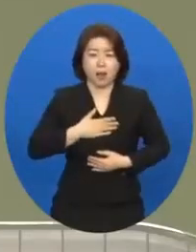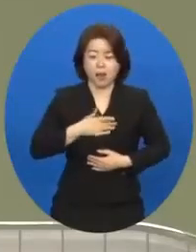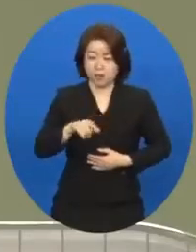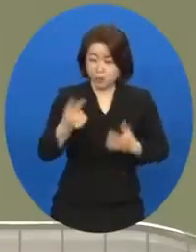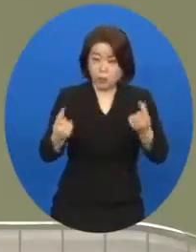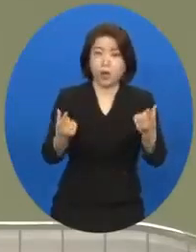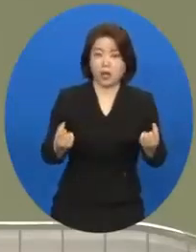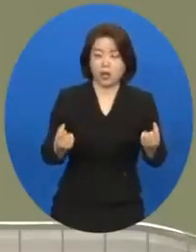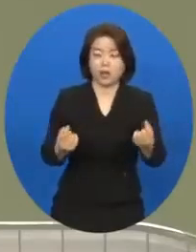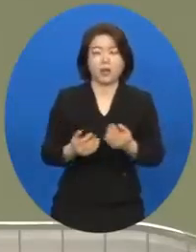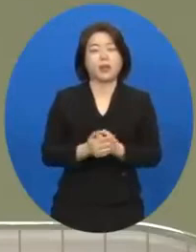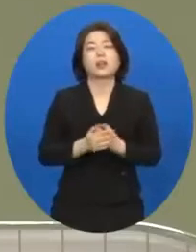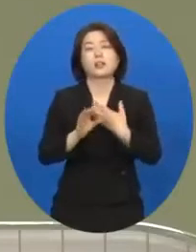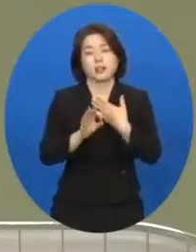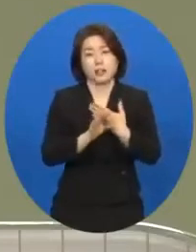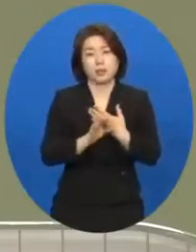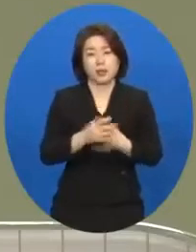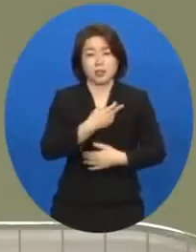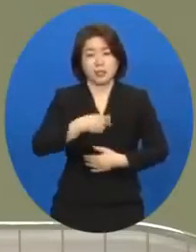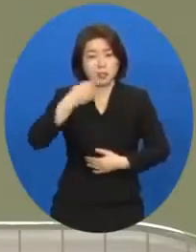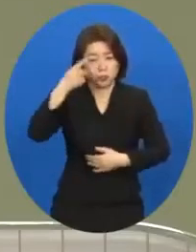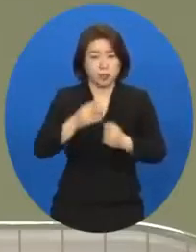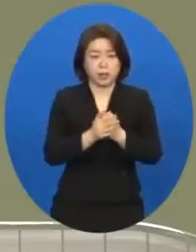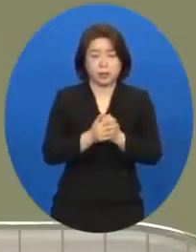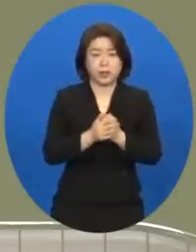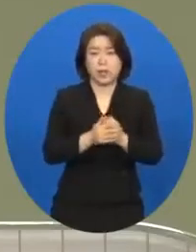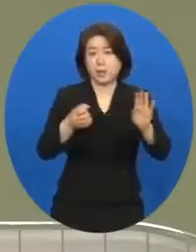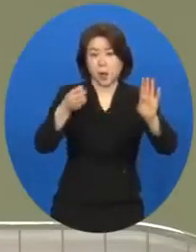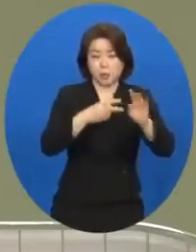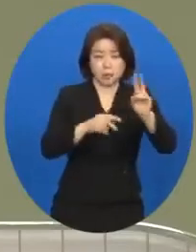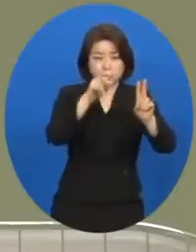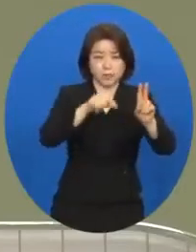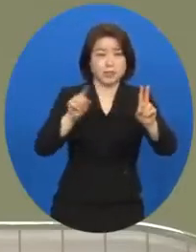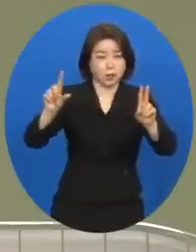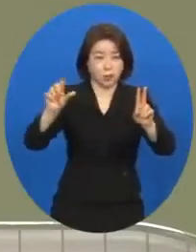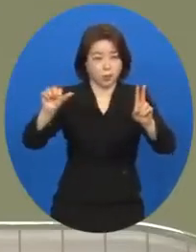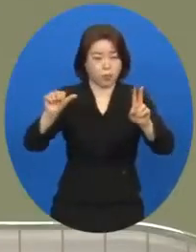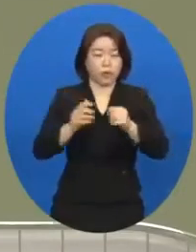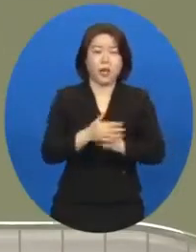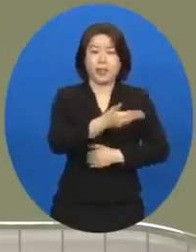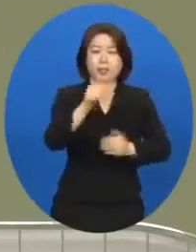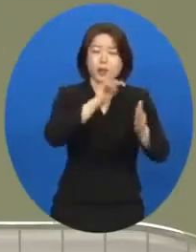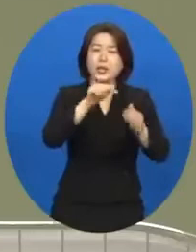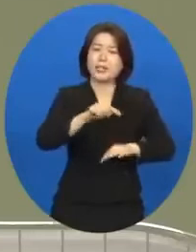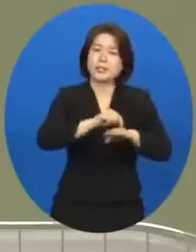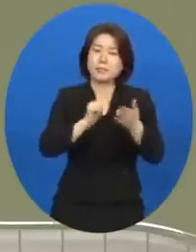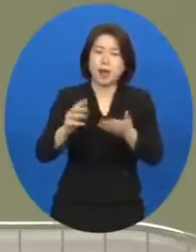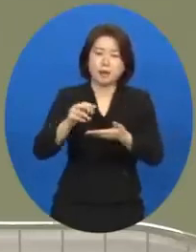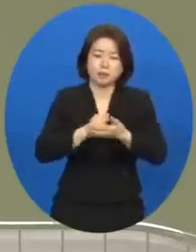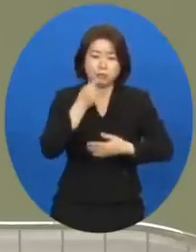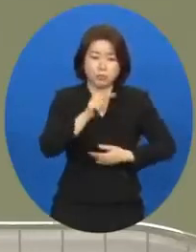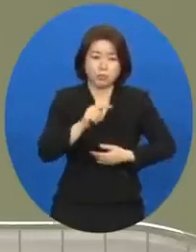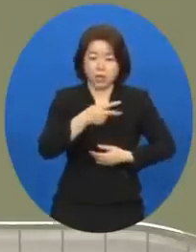같다면 사도 바울이 빌립보서 2장 5절에서 너희 안에 이 마음을 품으라 곧 그리스도 예수의